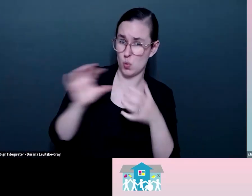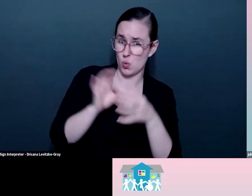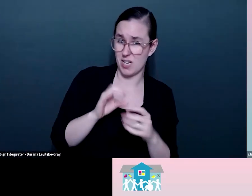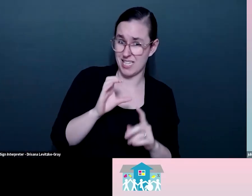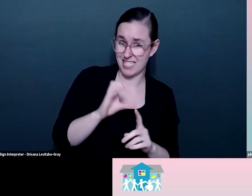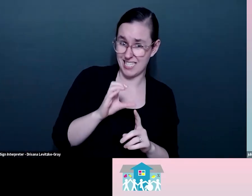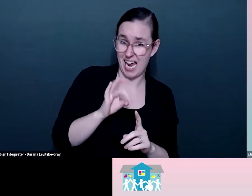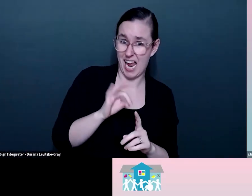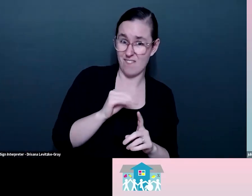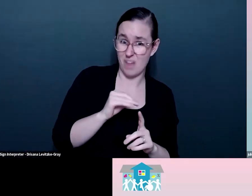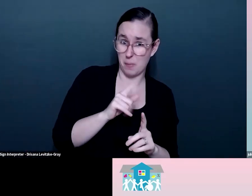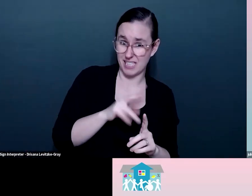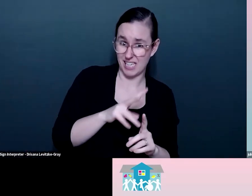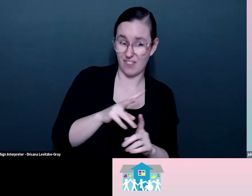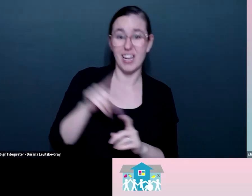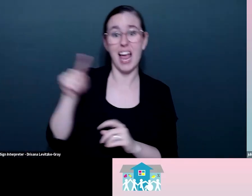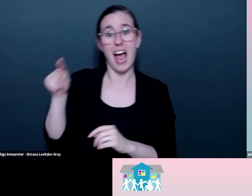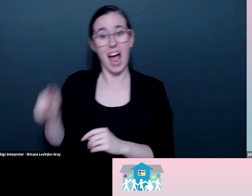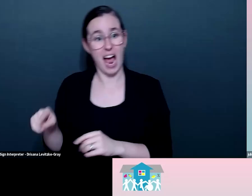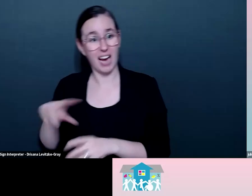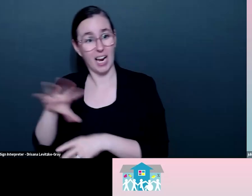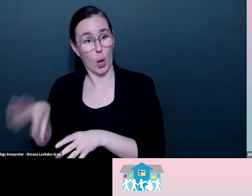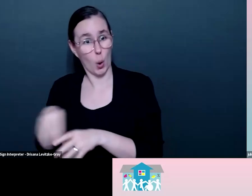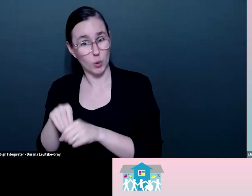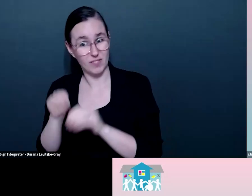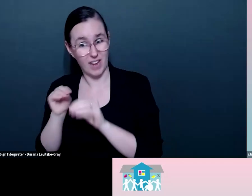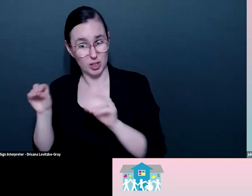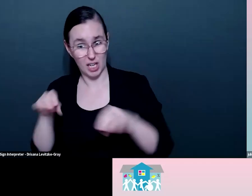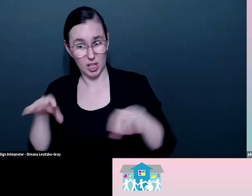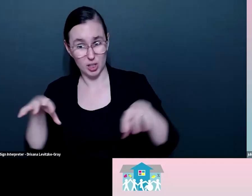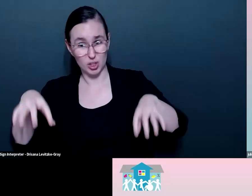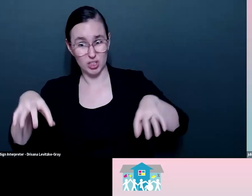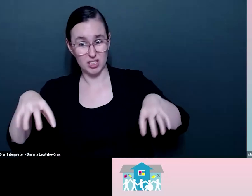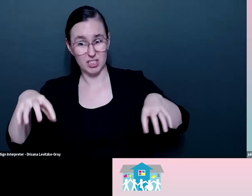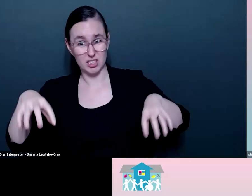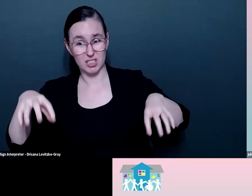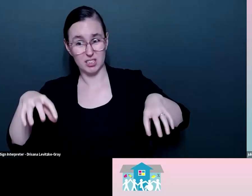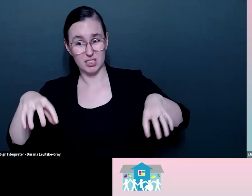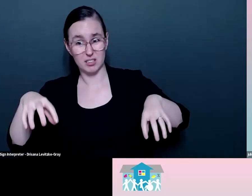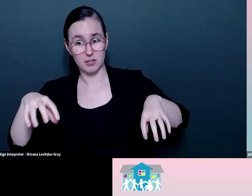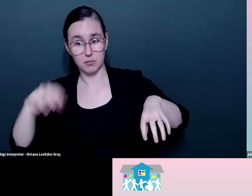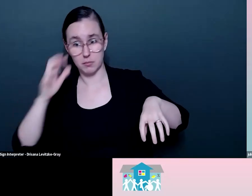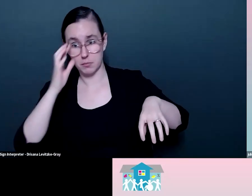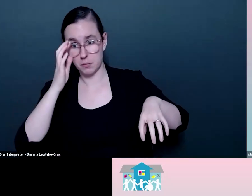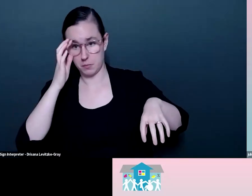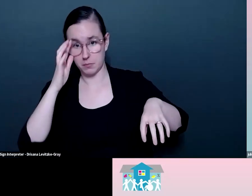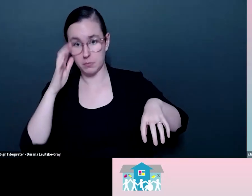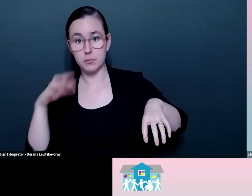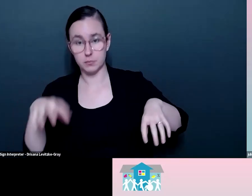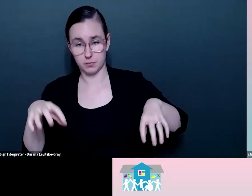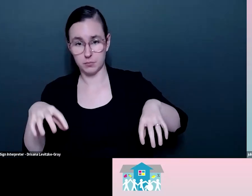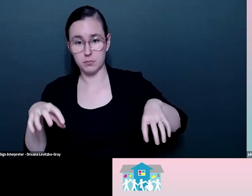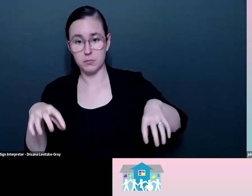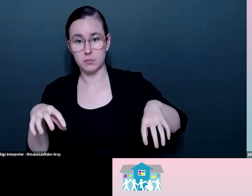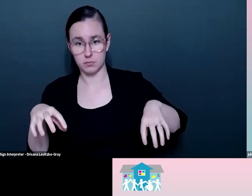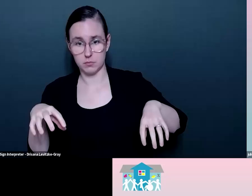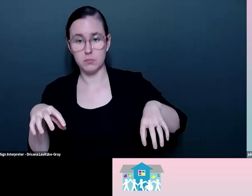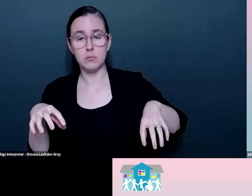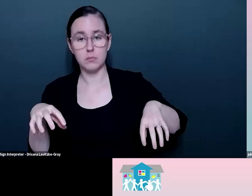trouvent dans la partie du système exclusif de l'éducation. euh, une autre question, on